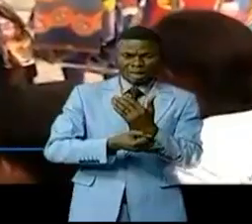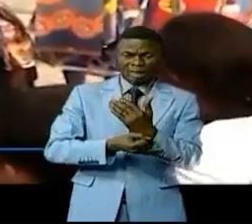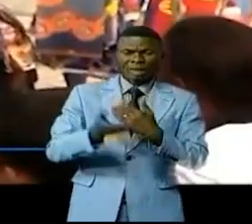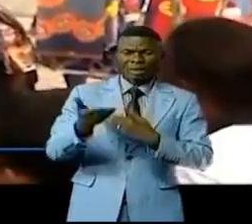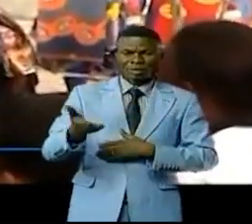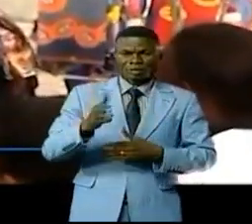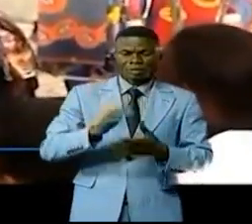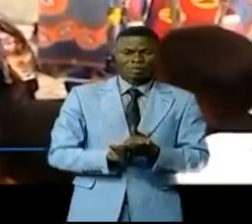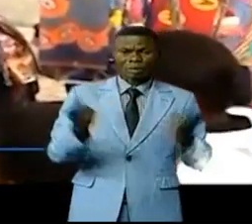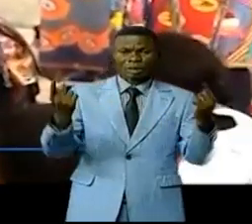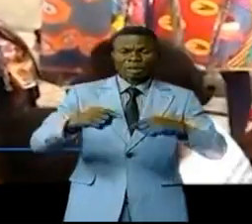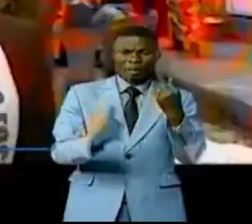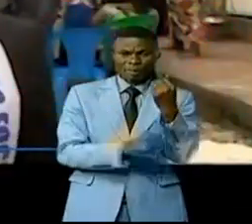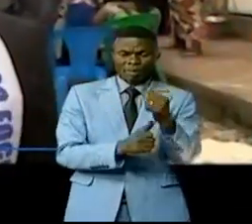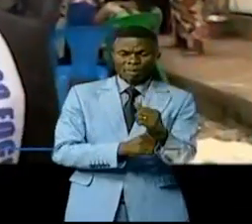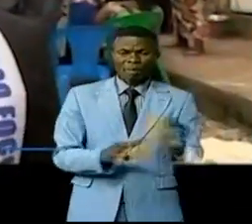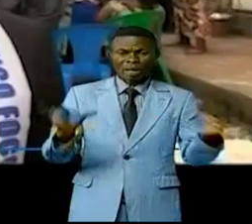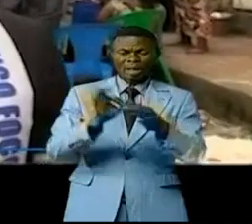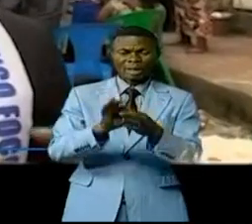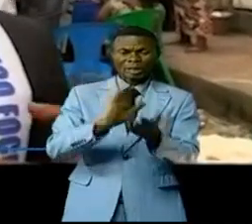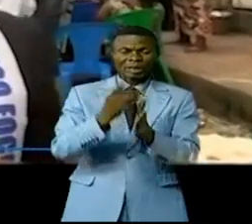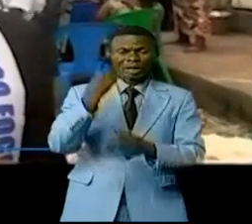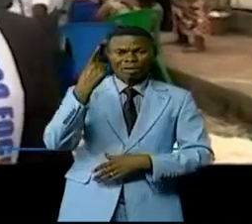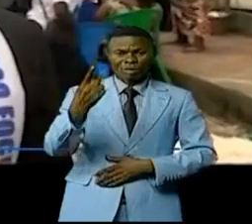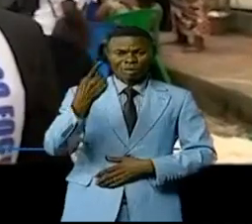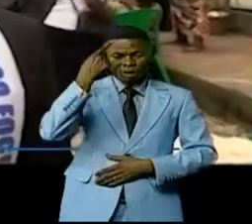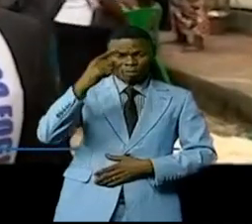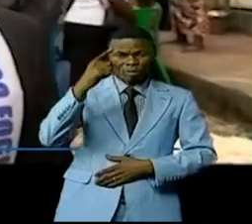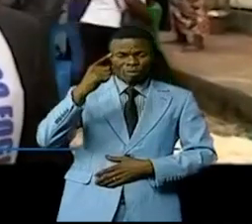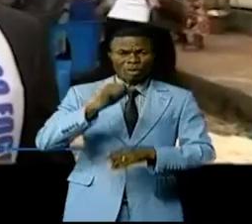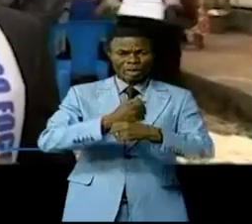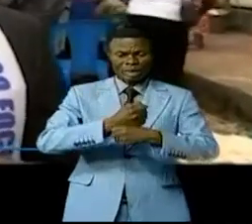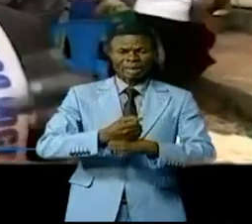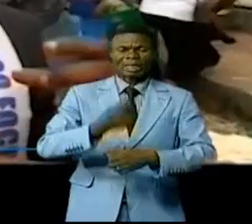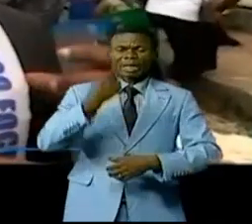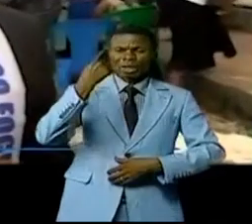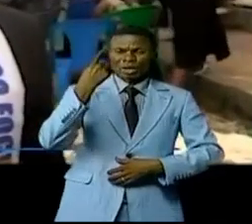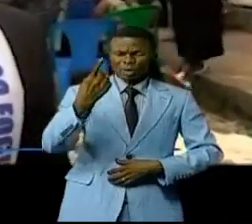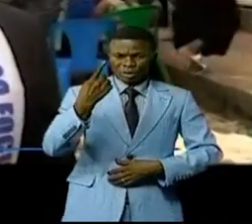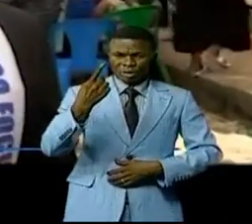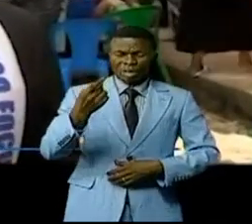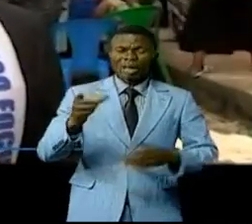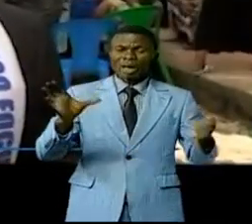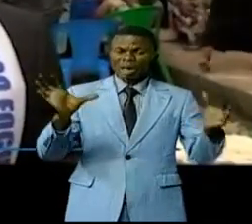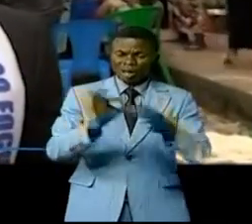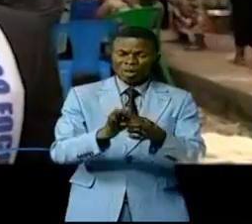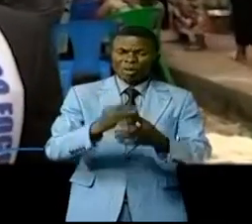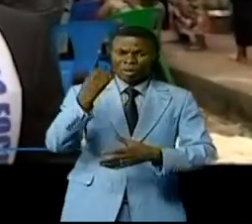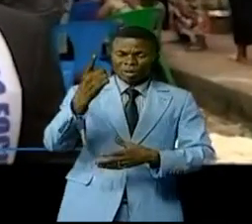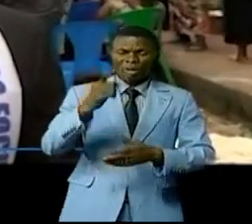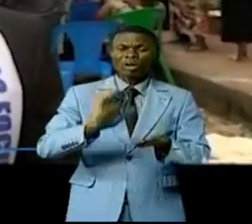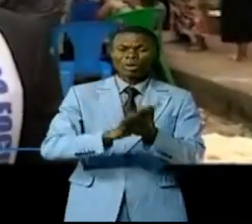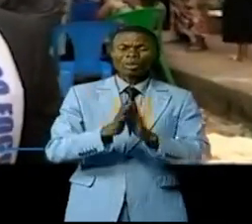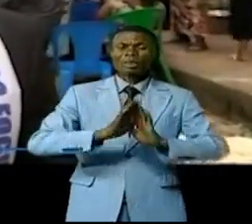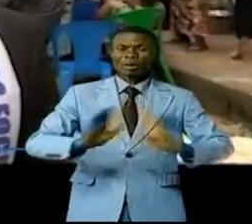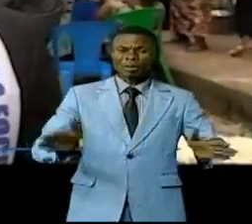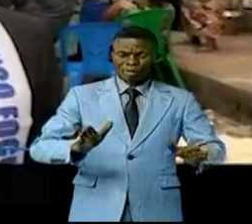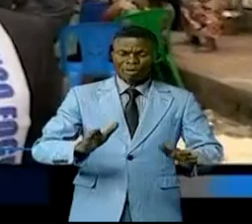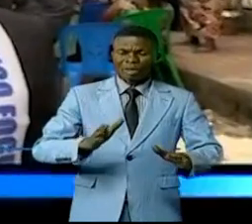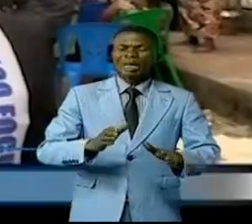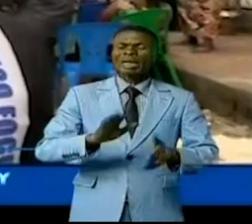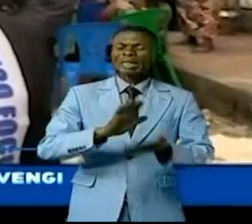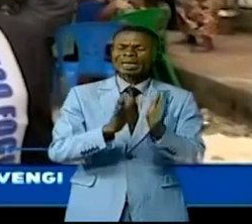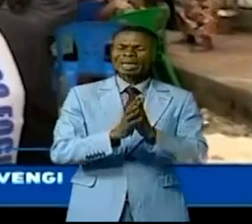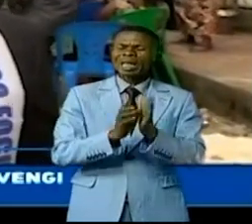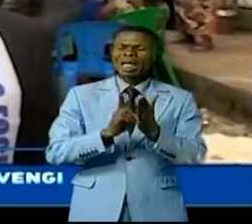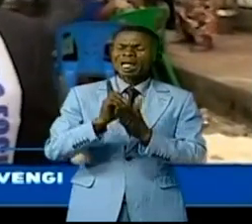Bidoya. Lorsque les gens se mettent ensemble, c'est pour constituer l'union. Et lorsqu'on est ensemble, on a la capacité de faire de grandes choses.